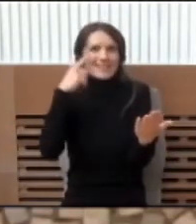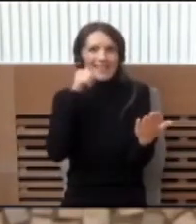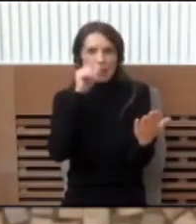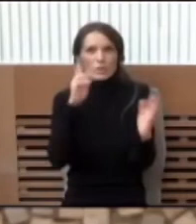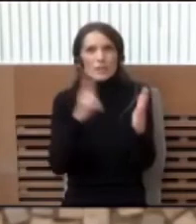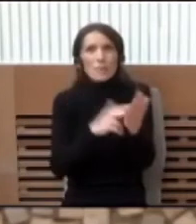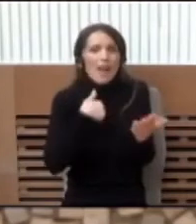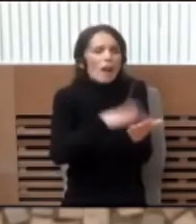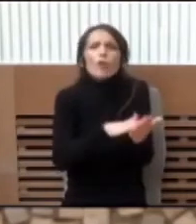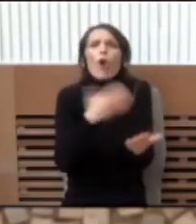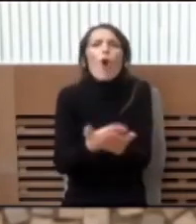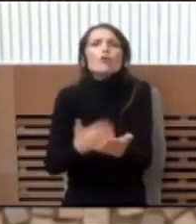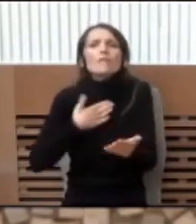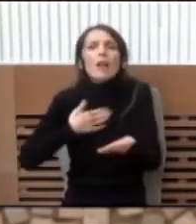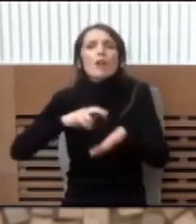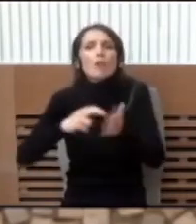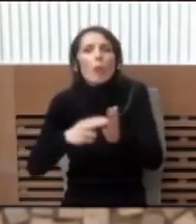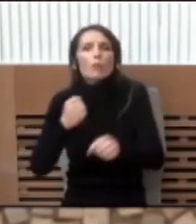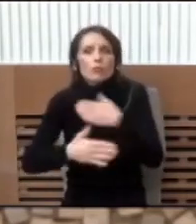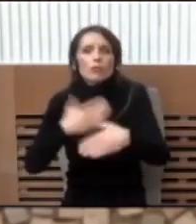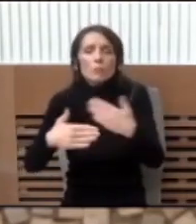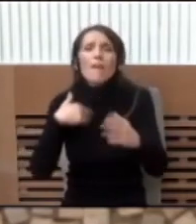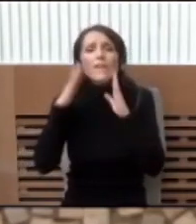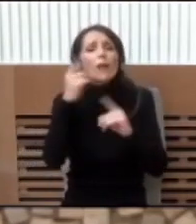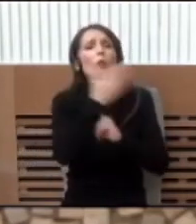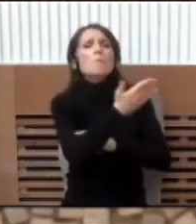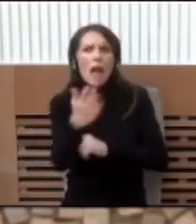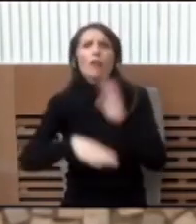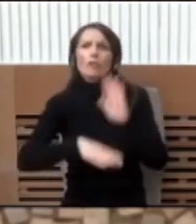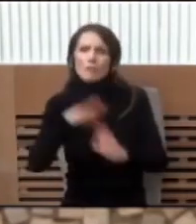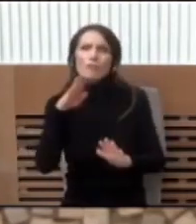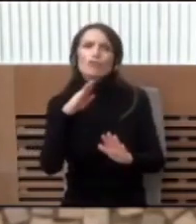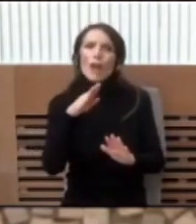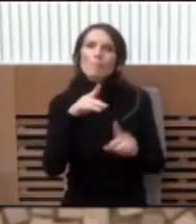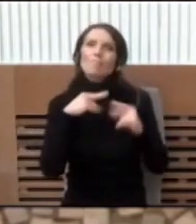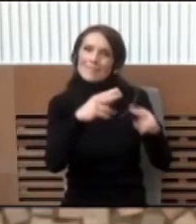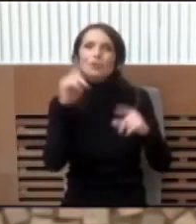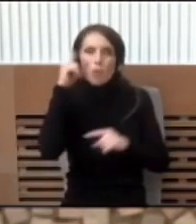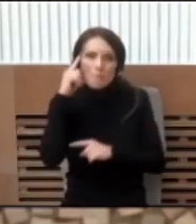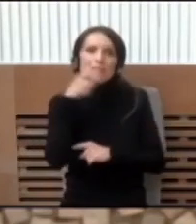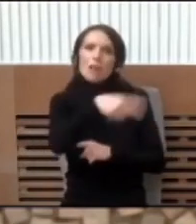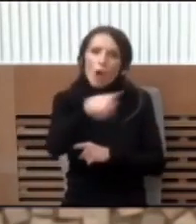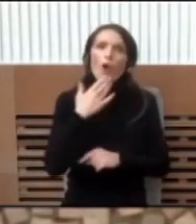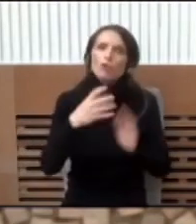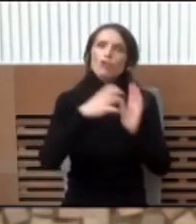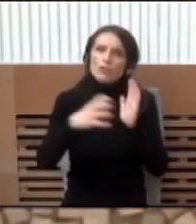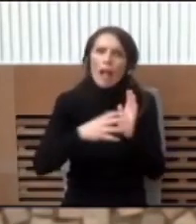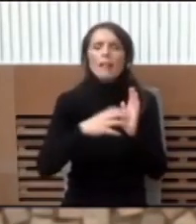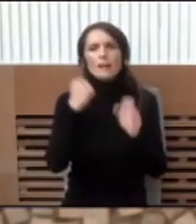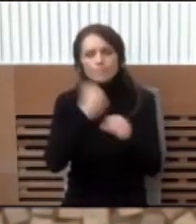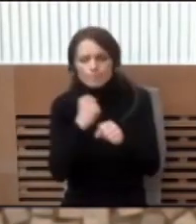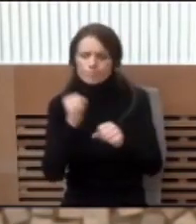smo da ogromna većina naših građana deli naše ciljeve i spremna je da zajedno sa nama vredno radi na njihovom očuvanju i